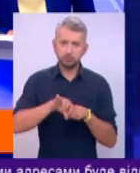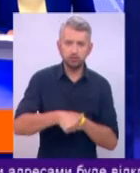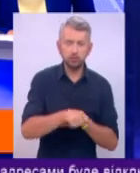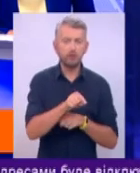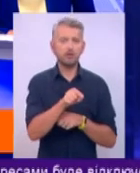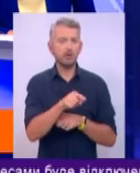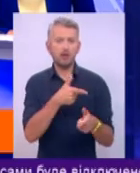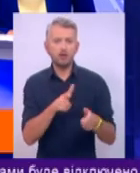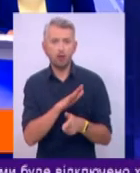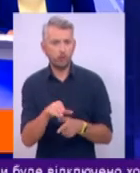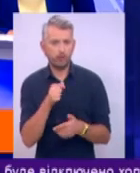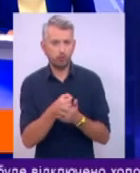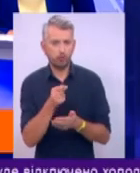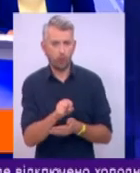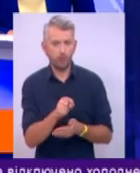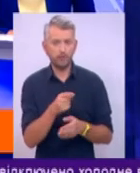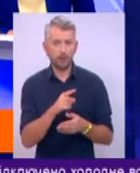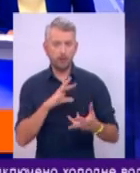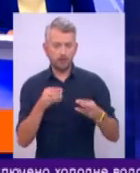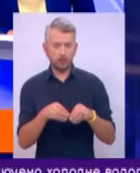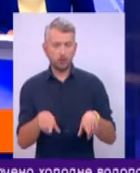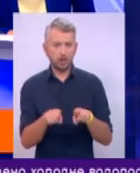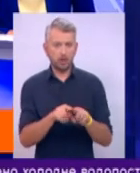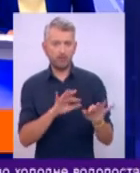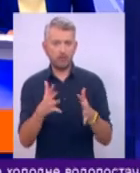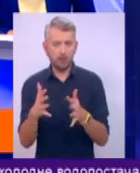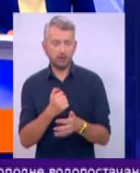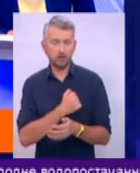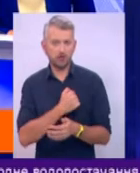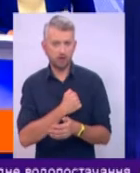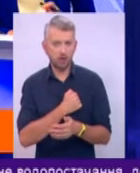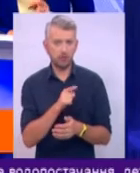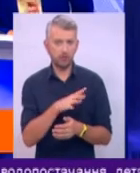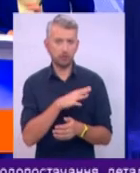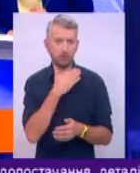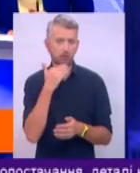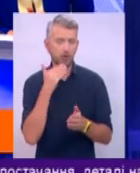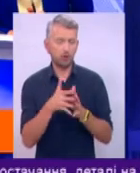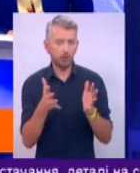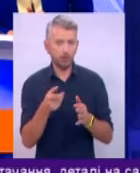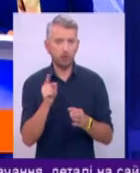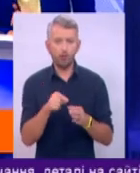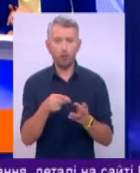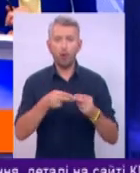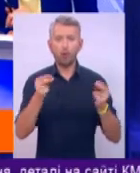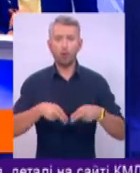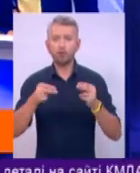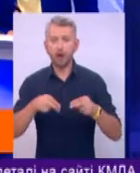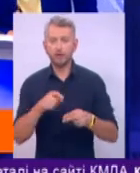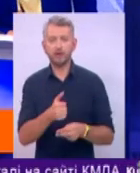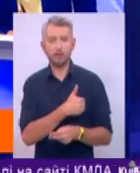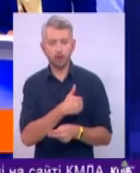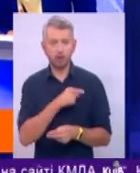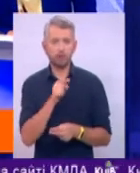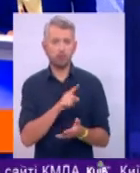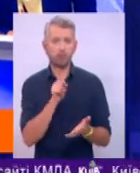готові до цього. Знаєте, і то вийшло такі випадки, на жаль, кількість було набагато більшою. Тому от саме контрактники за бажанням, от вони повинні,